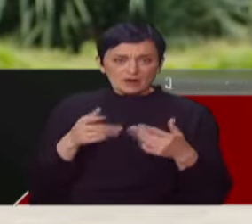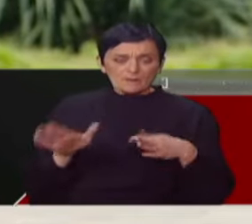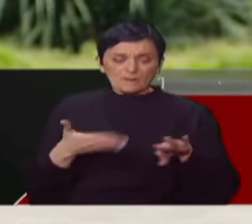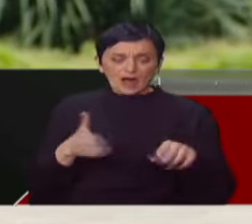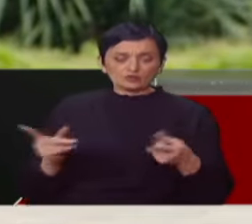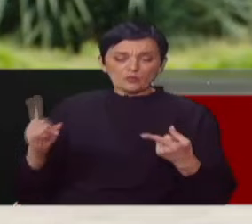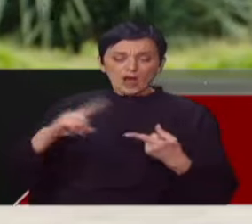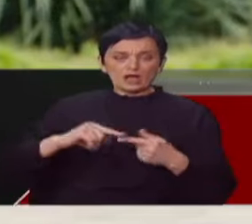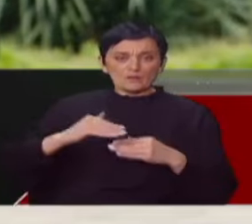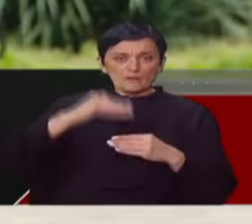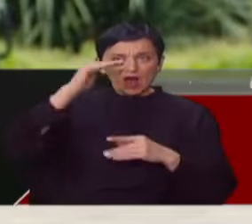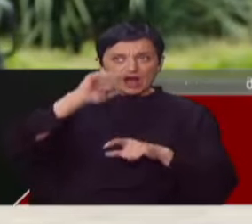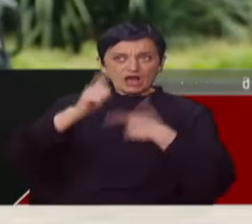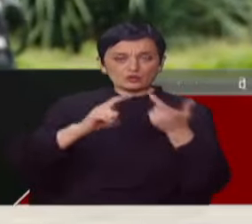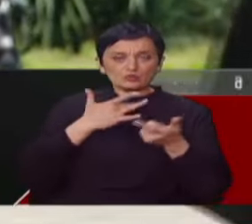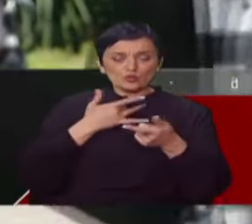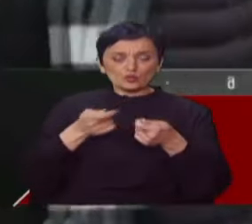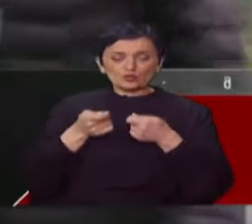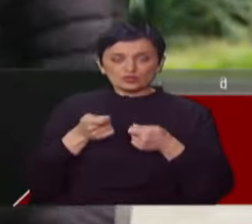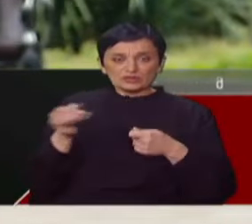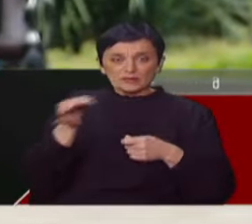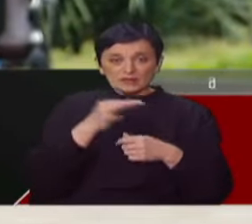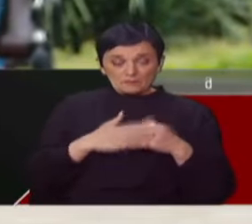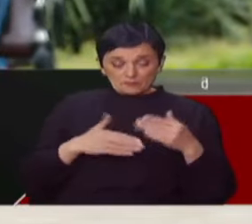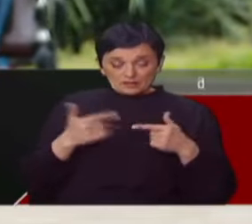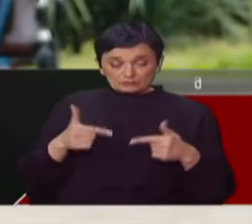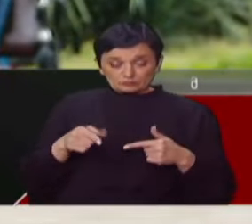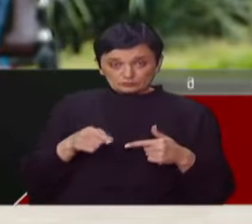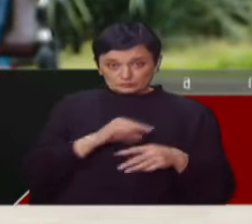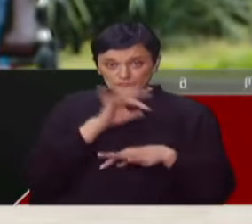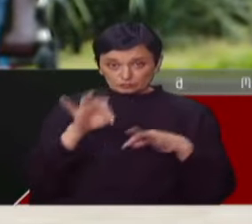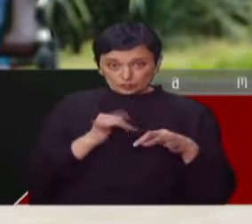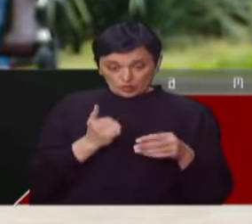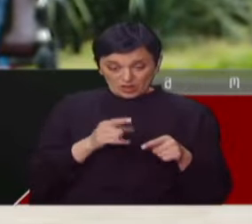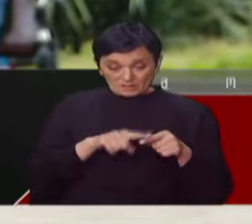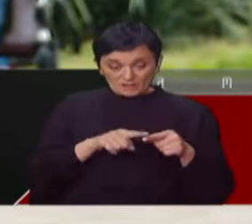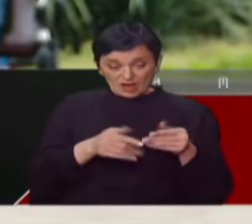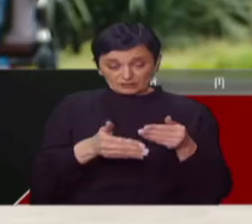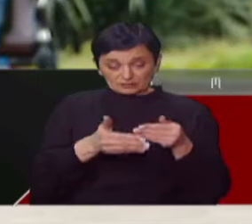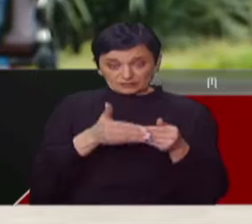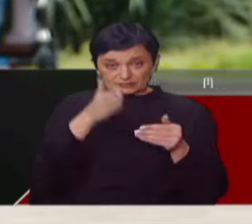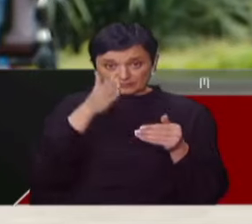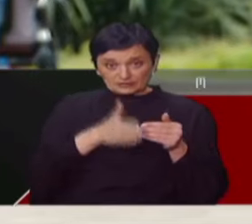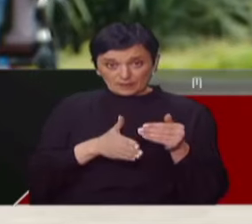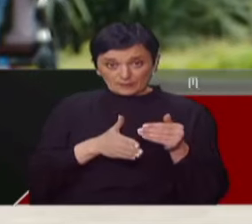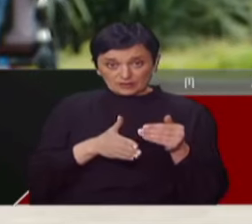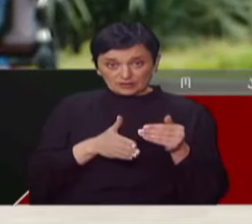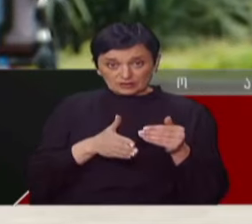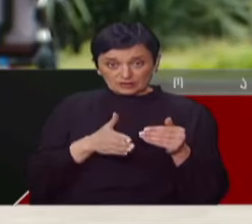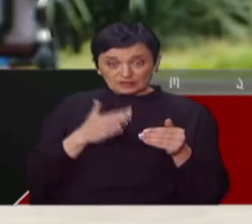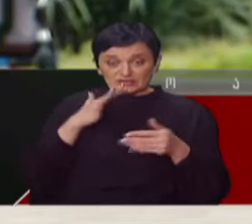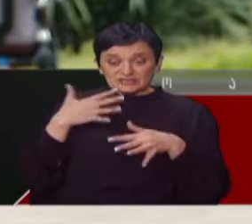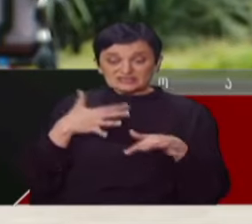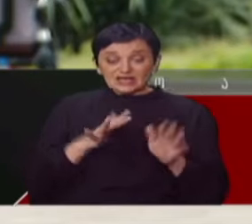აკავშირებს მაღალმთიანი აჭარის მუნიციპალიტეტებთან. Practicurat, ეს პროექტები სრულყოფის ეტაპზე არის, სეზონზე,